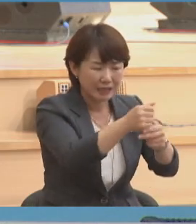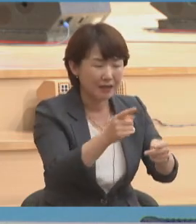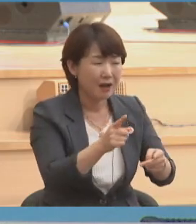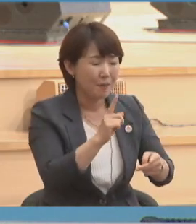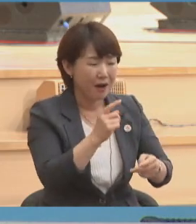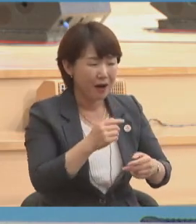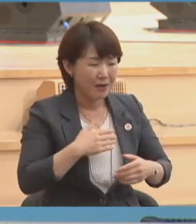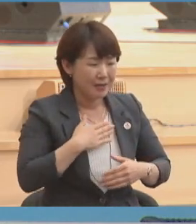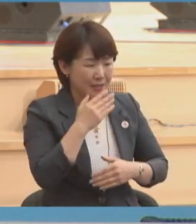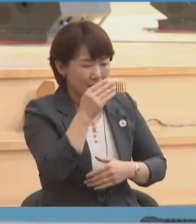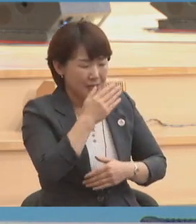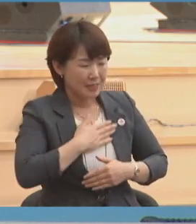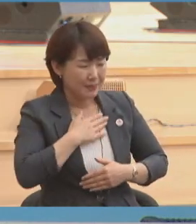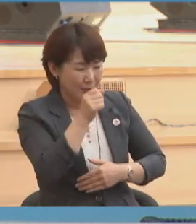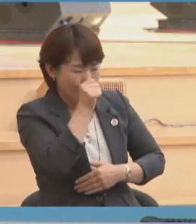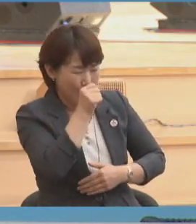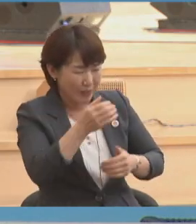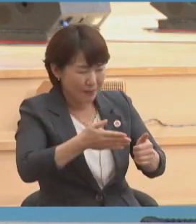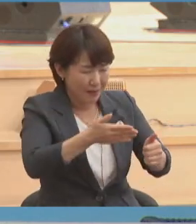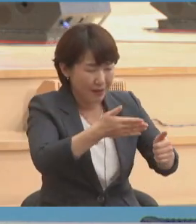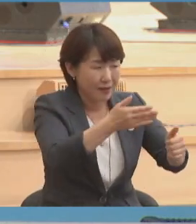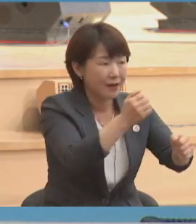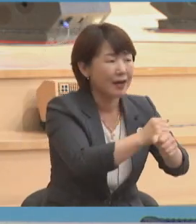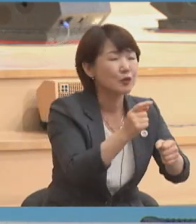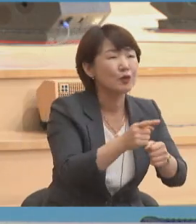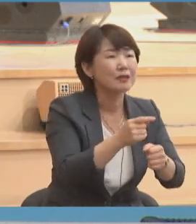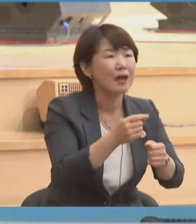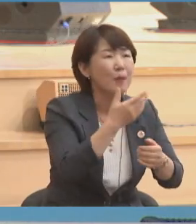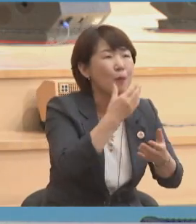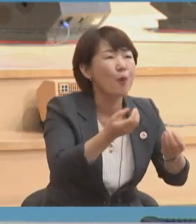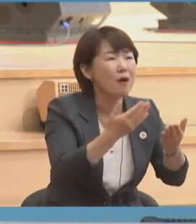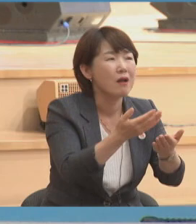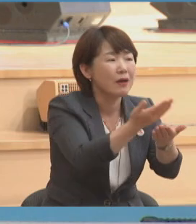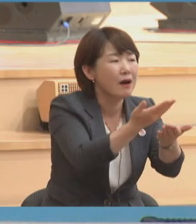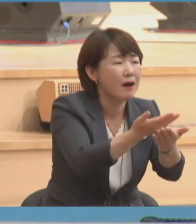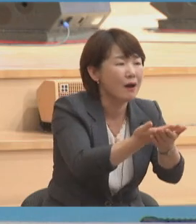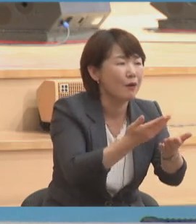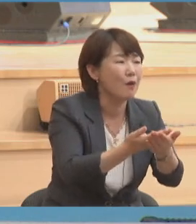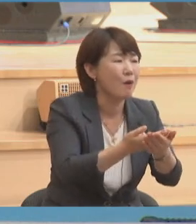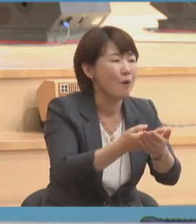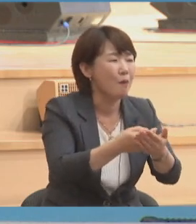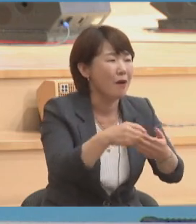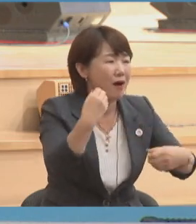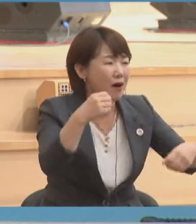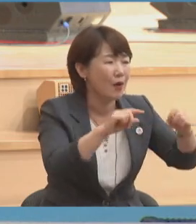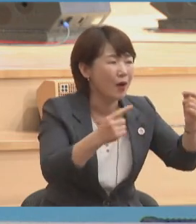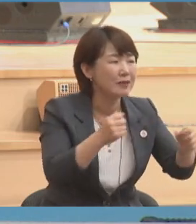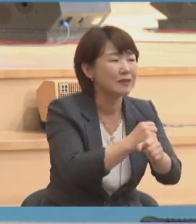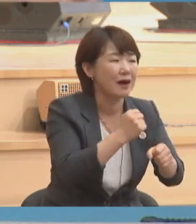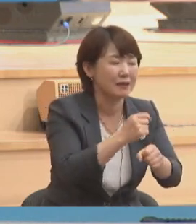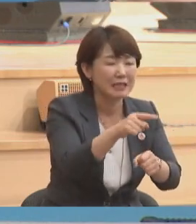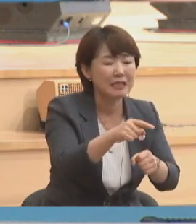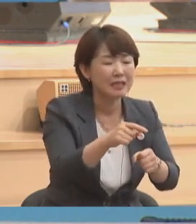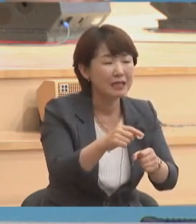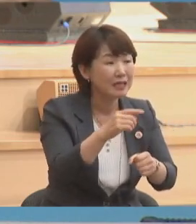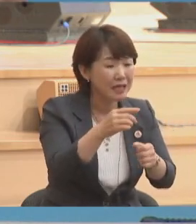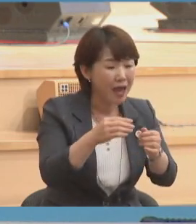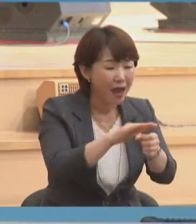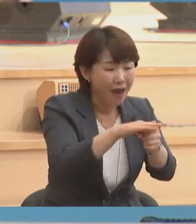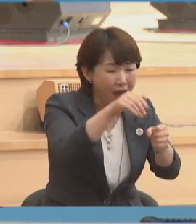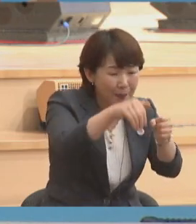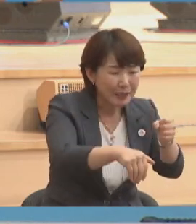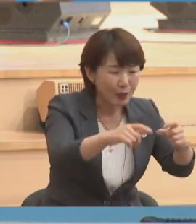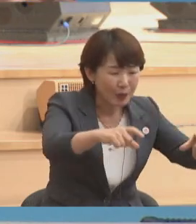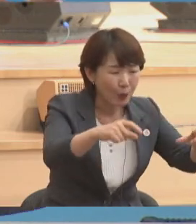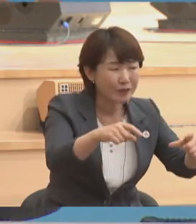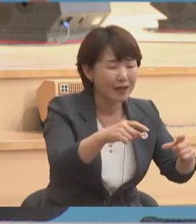받아 누리겠다고 그렇게 나서고 있었던 곳이 에베소고, 에베소 시민들의 정체성이 뭐냐? 우리는 에베소